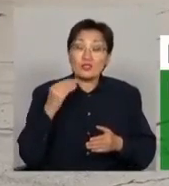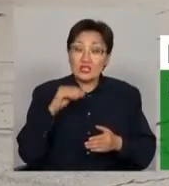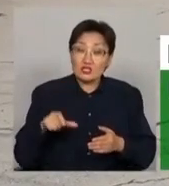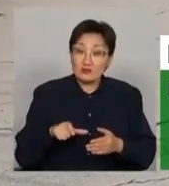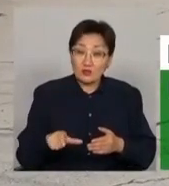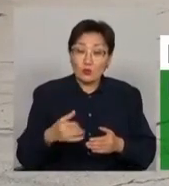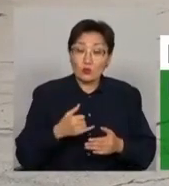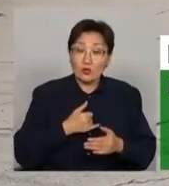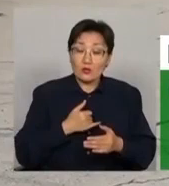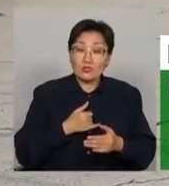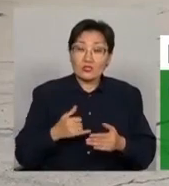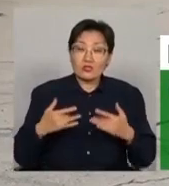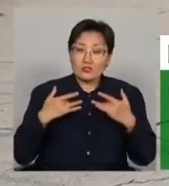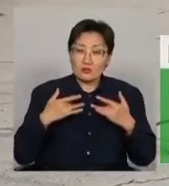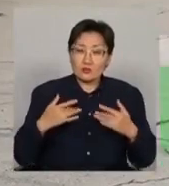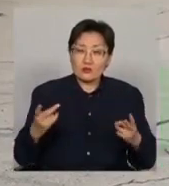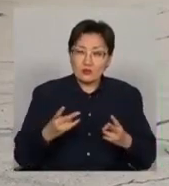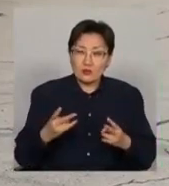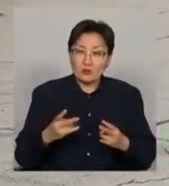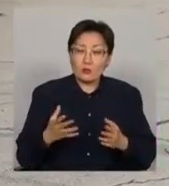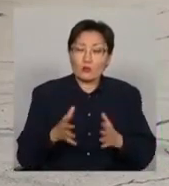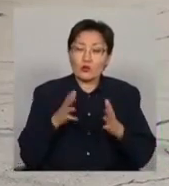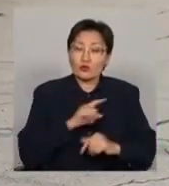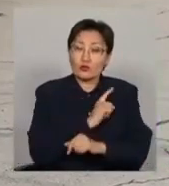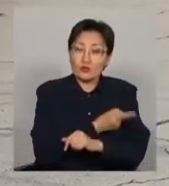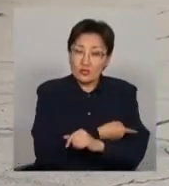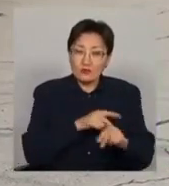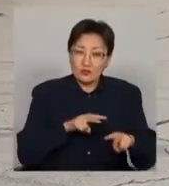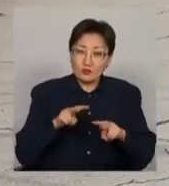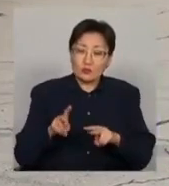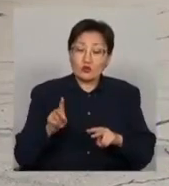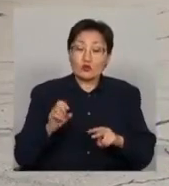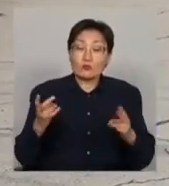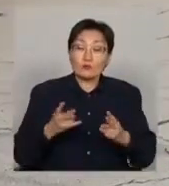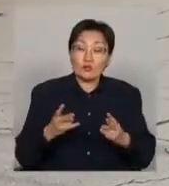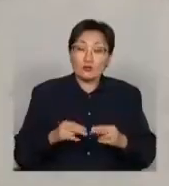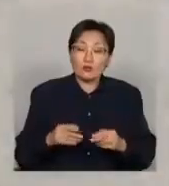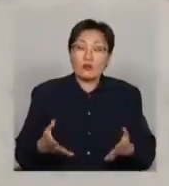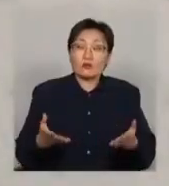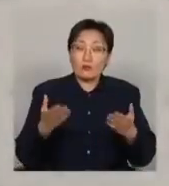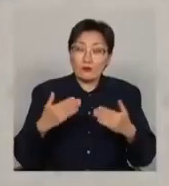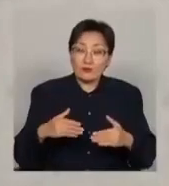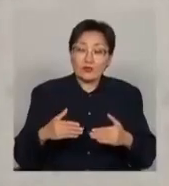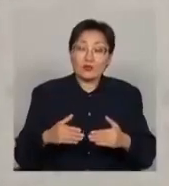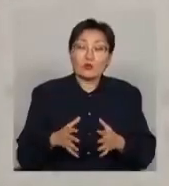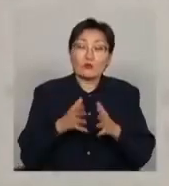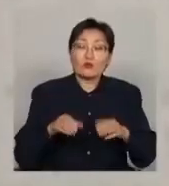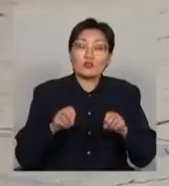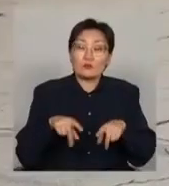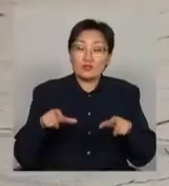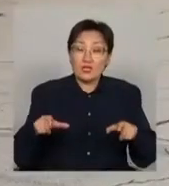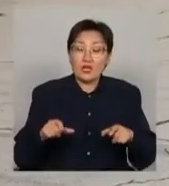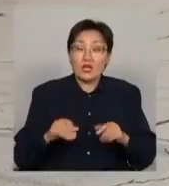нас требует более усиленного контроля, что нужно привлекать больше специалистов. То «Асфальтобетон»